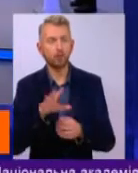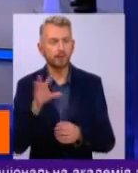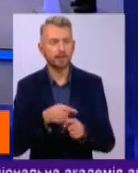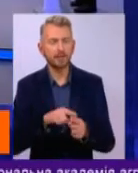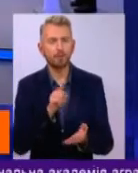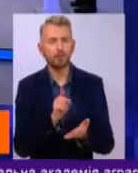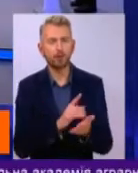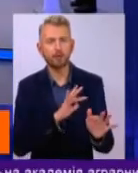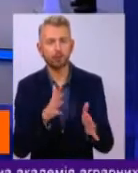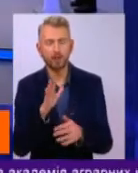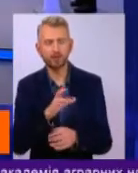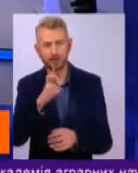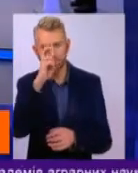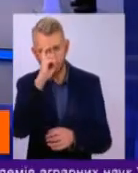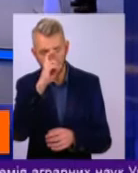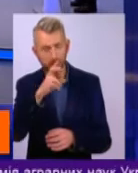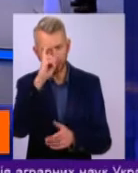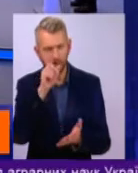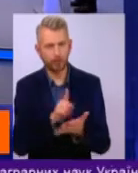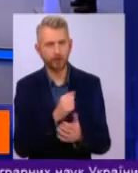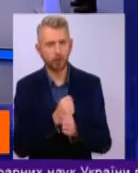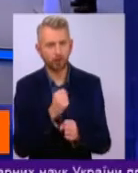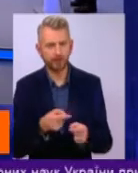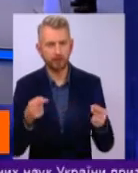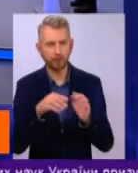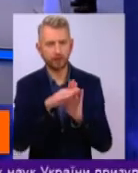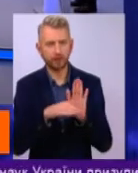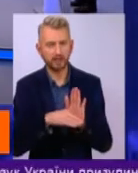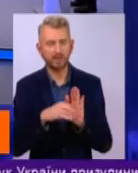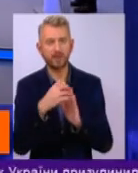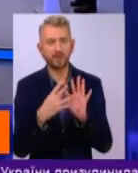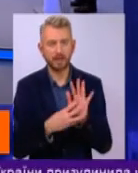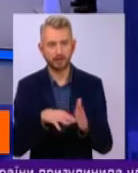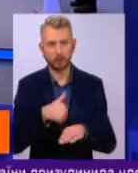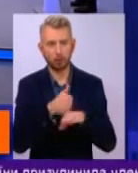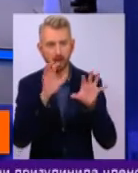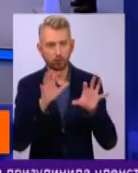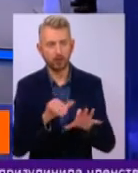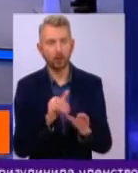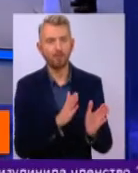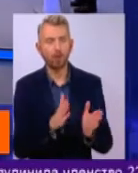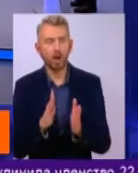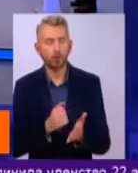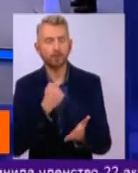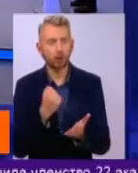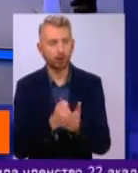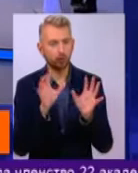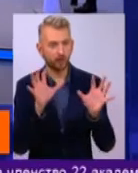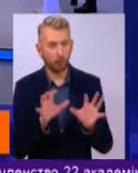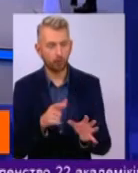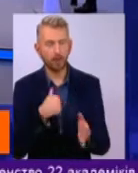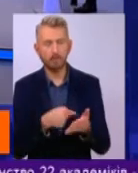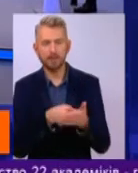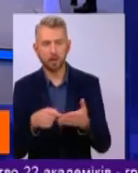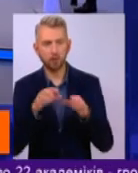повинно відбуватися в державі, і держава повинна робити відповідно до статті 19 Конституції у порядку, встановленому законом. Я